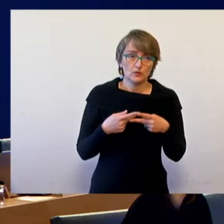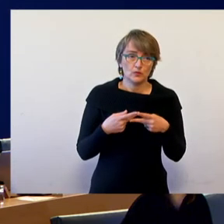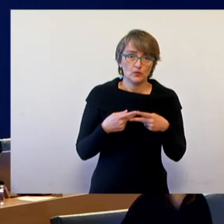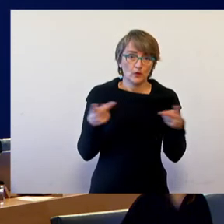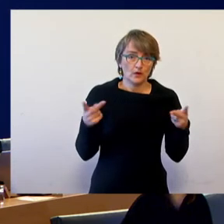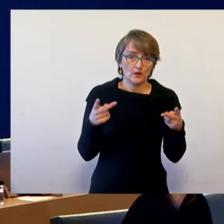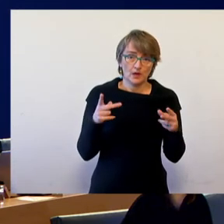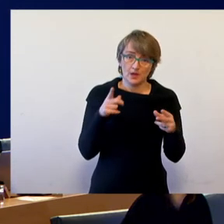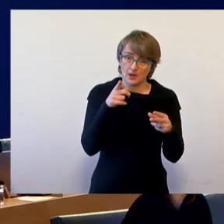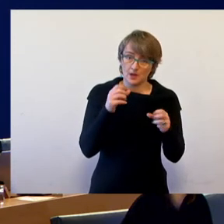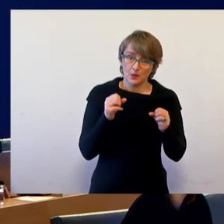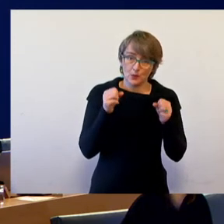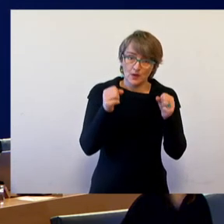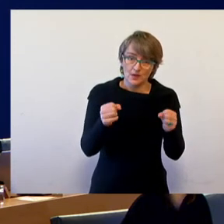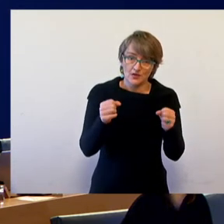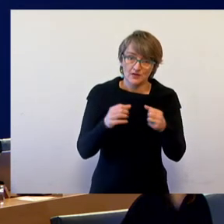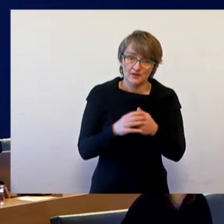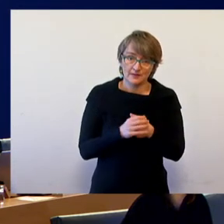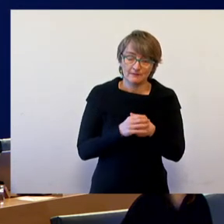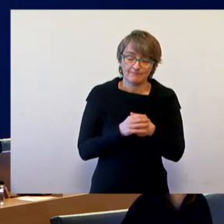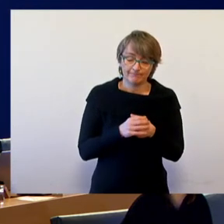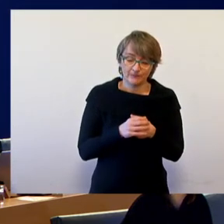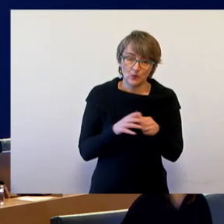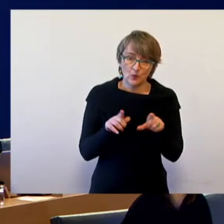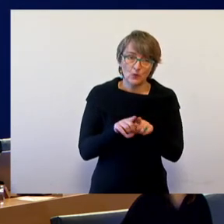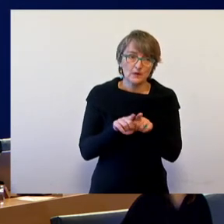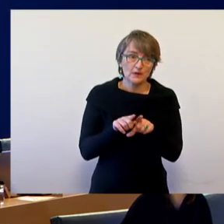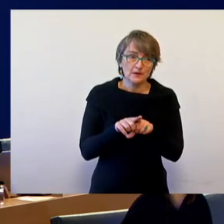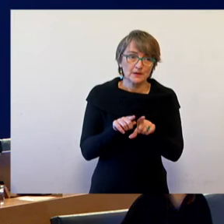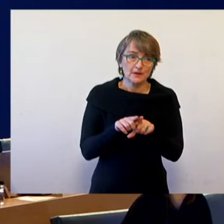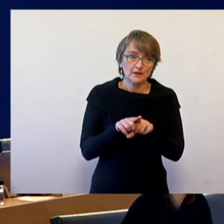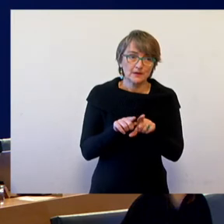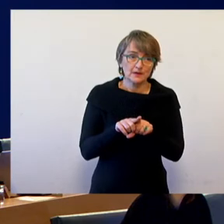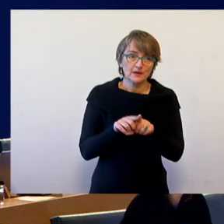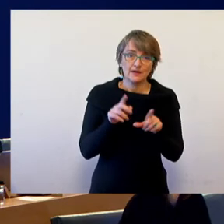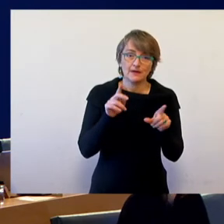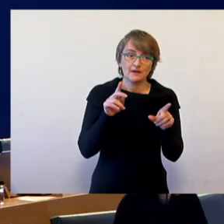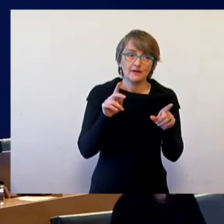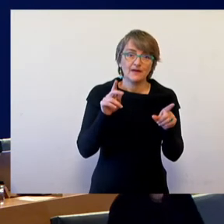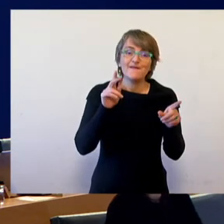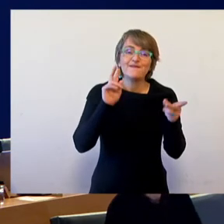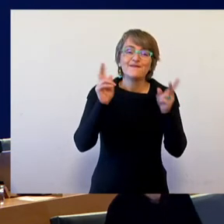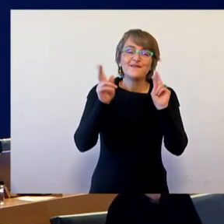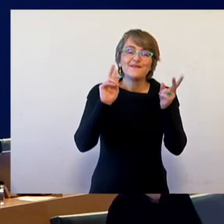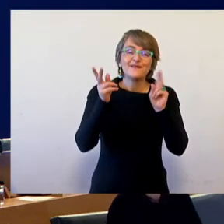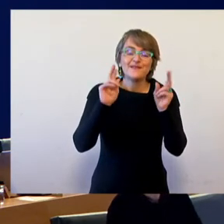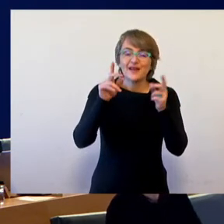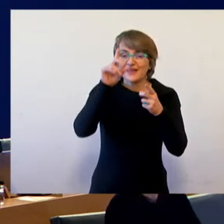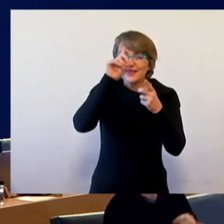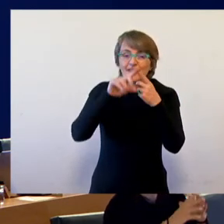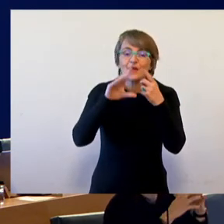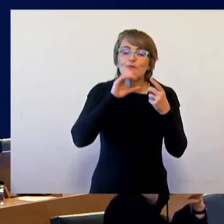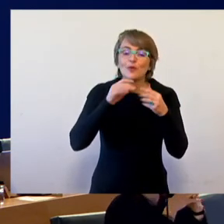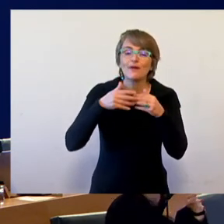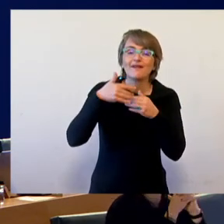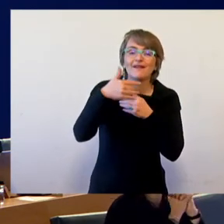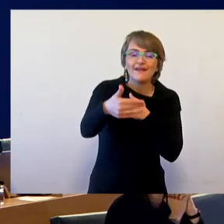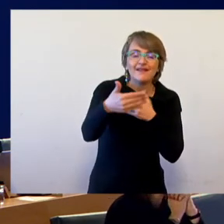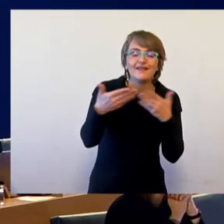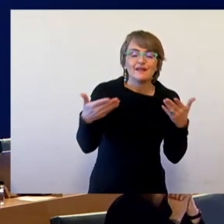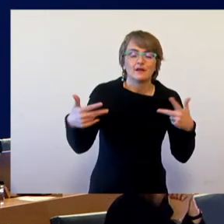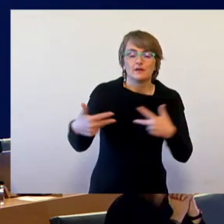du courage et du repos pendant cette fête des confiseurs, car 2022